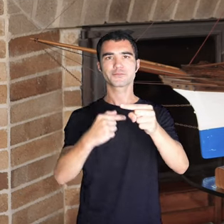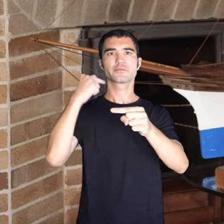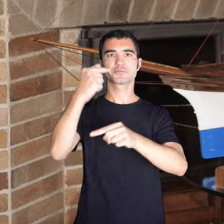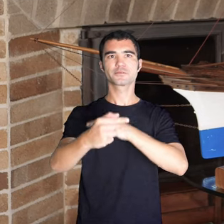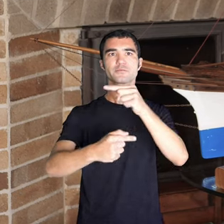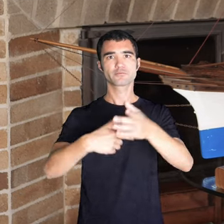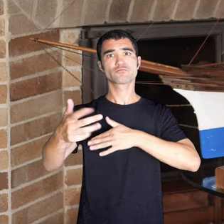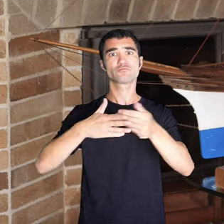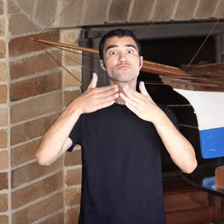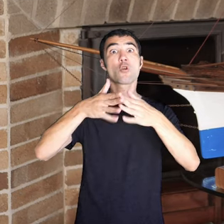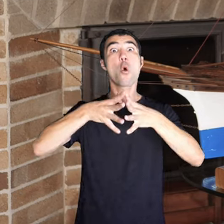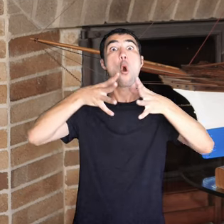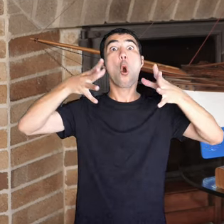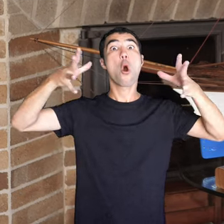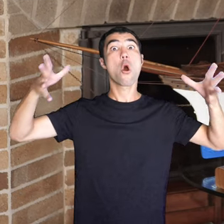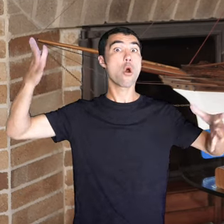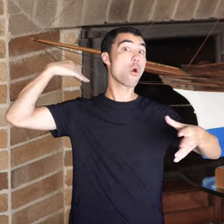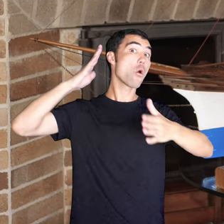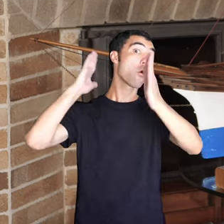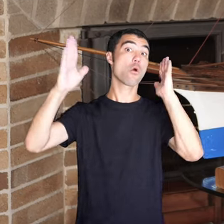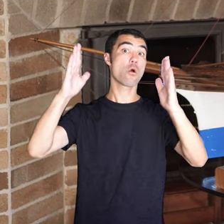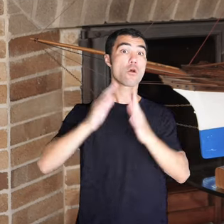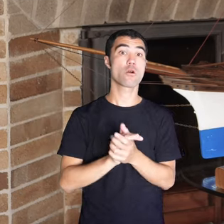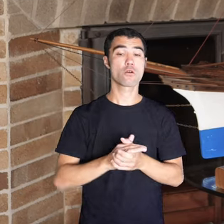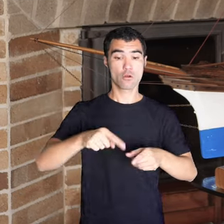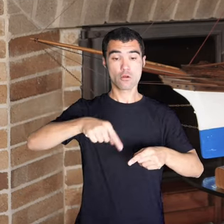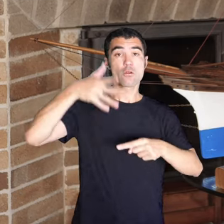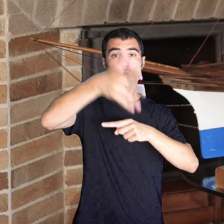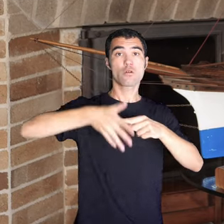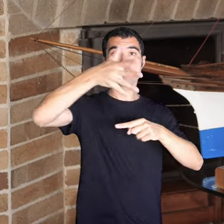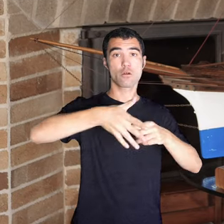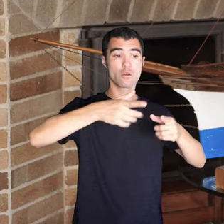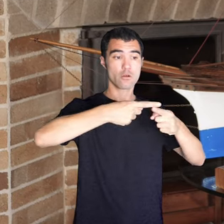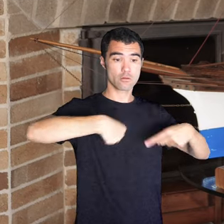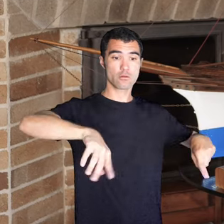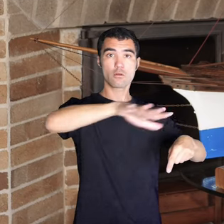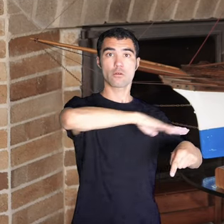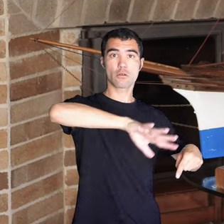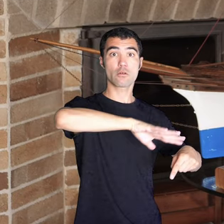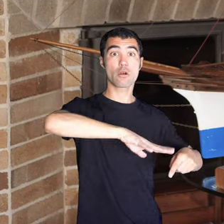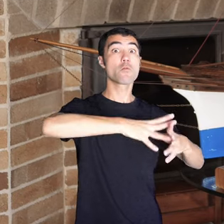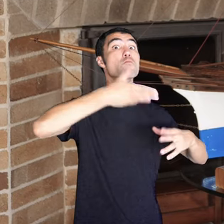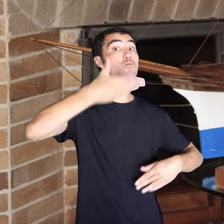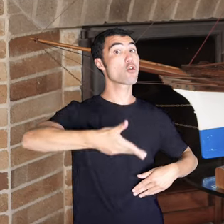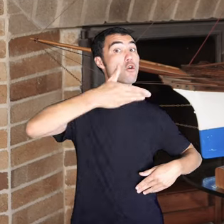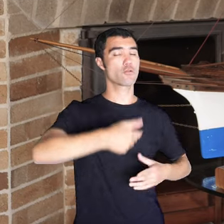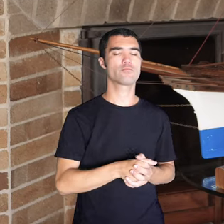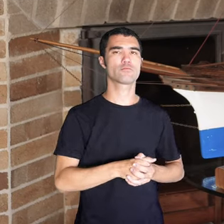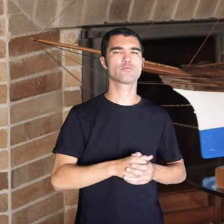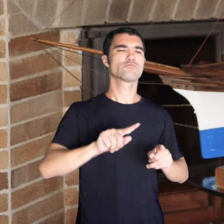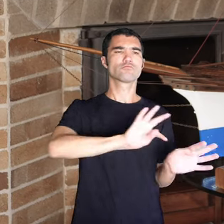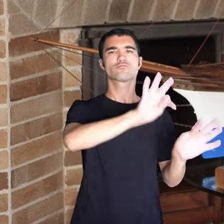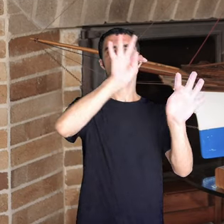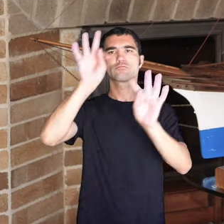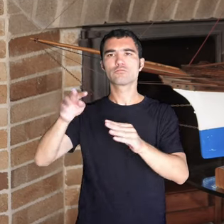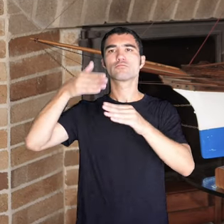i feien barcos grossos. En aquell temps hi havia una drassana bastant important. I també després se dedicaren